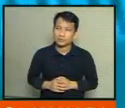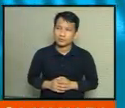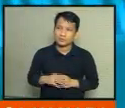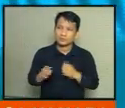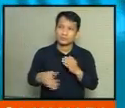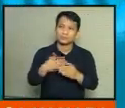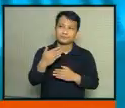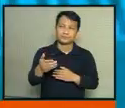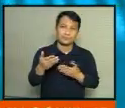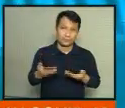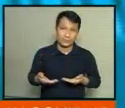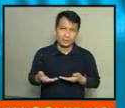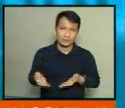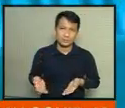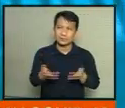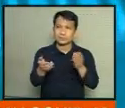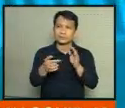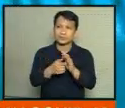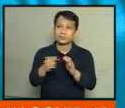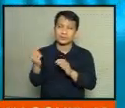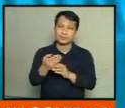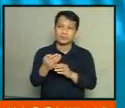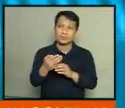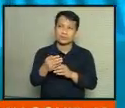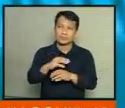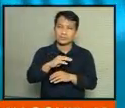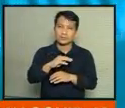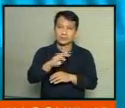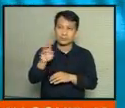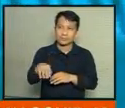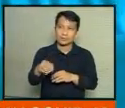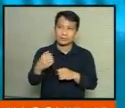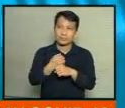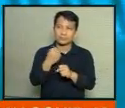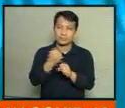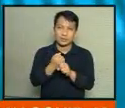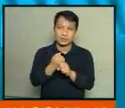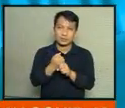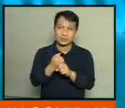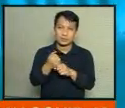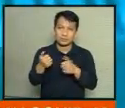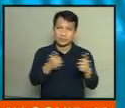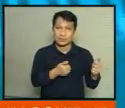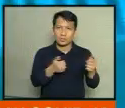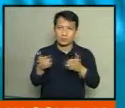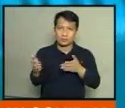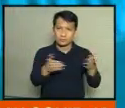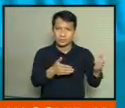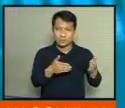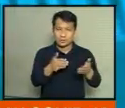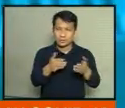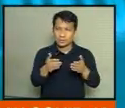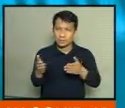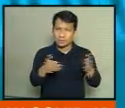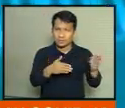Hinimok ng Archdiocese of Manila ang lahat ng magsagawa ng precautionary measure laban sa